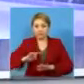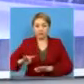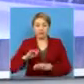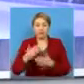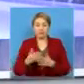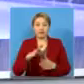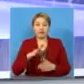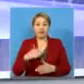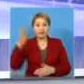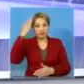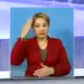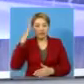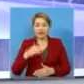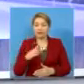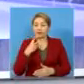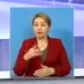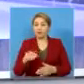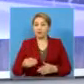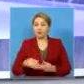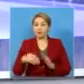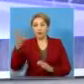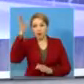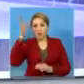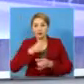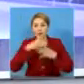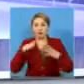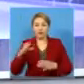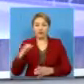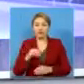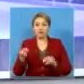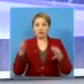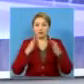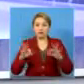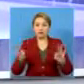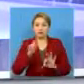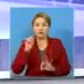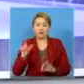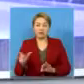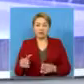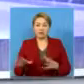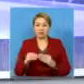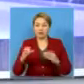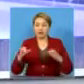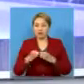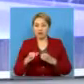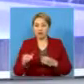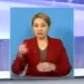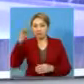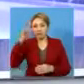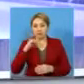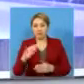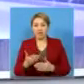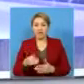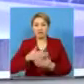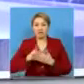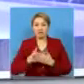На нем своими талантами блеснули представители науки, культуры, образования, творческая молодежь, а также члены областной Ассамблеи народа Казахстана и